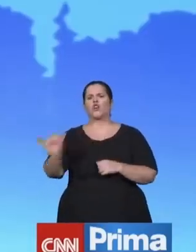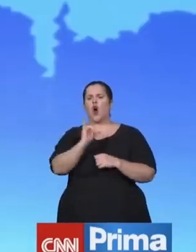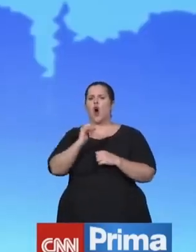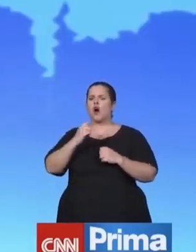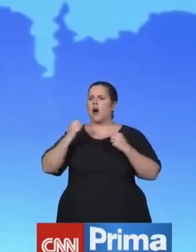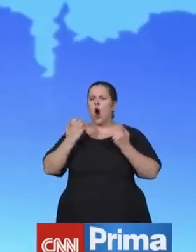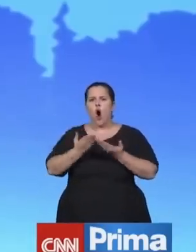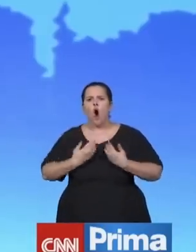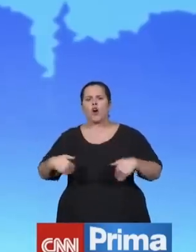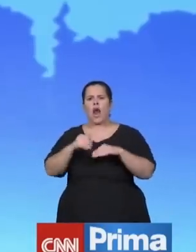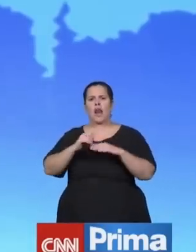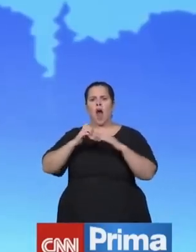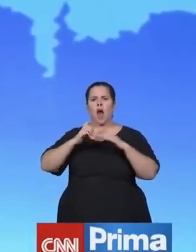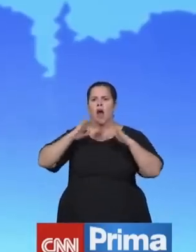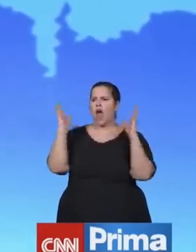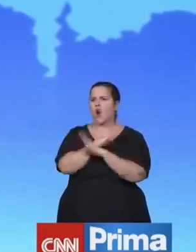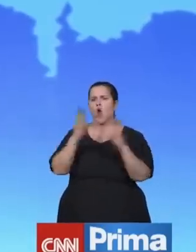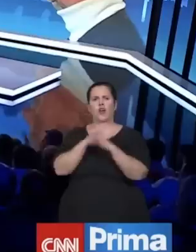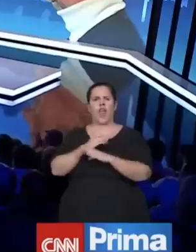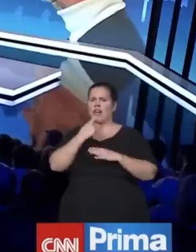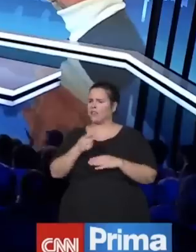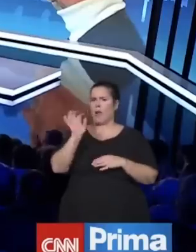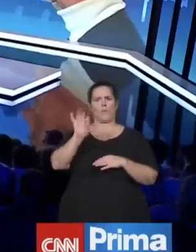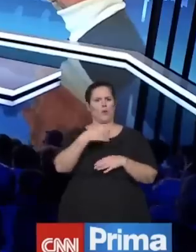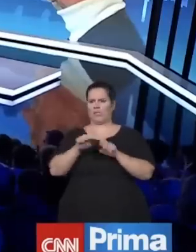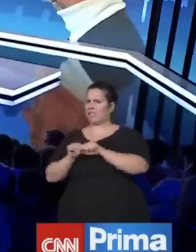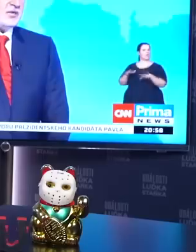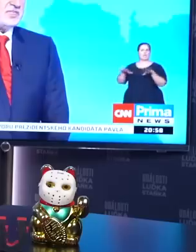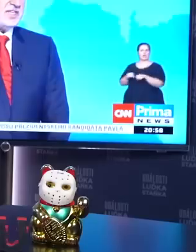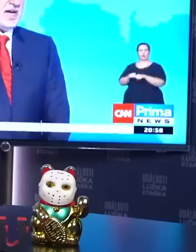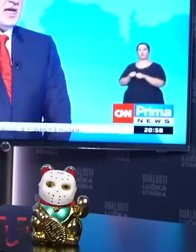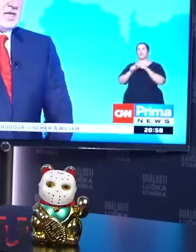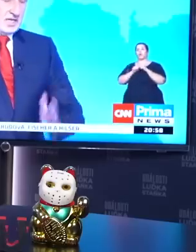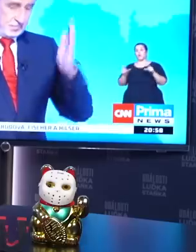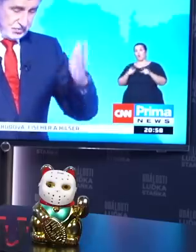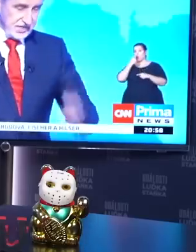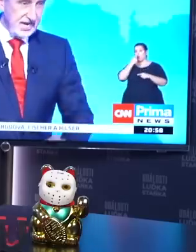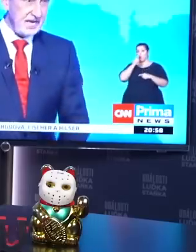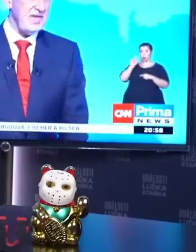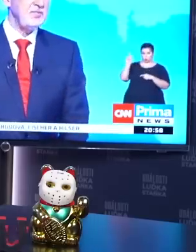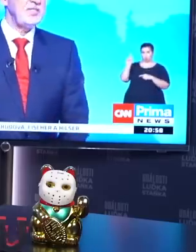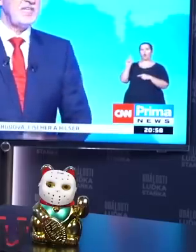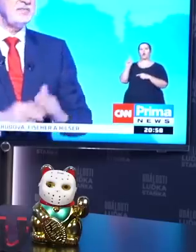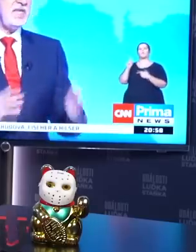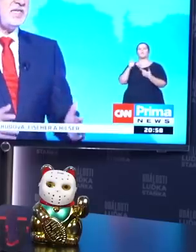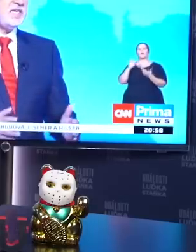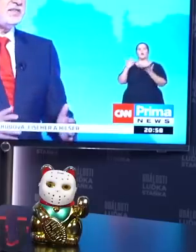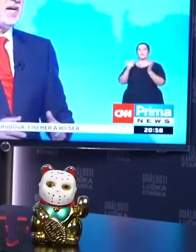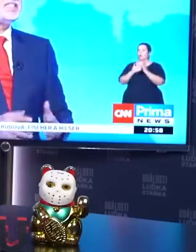chtějí zničit Evropu a evropský průmysl. Děkuji. No hele, to, že